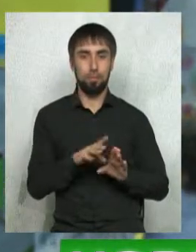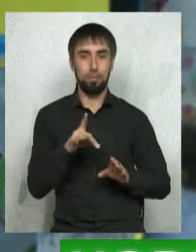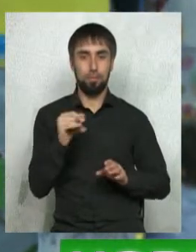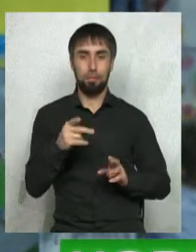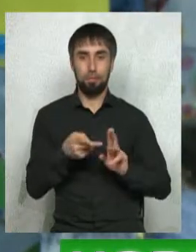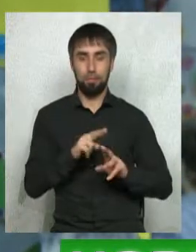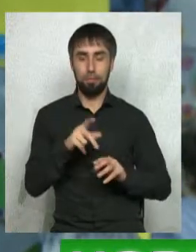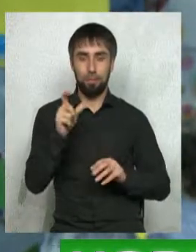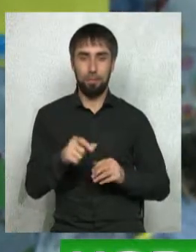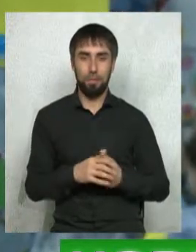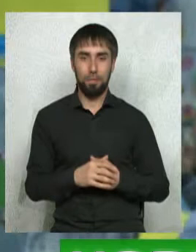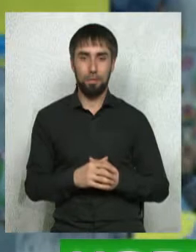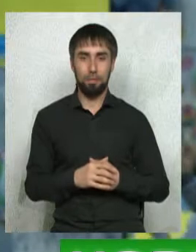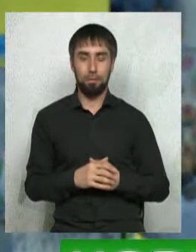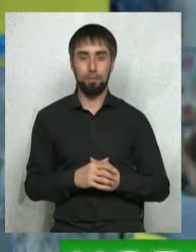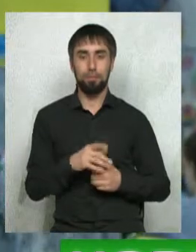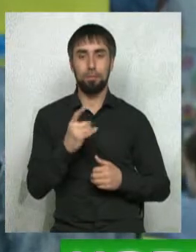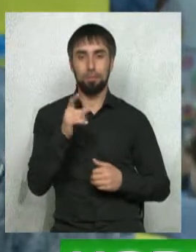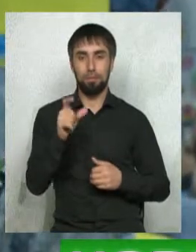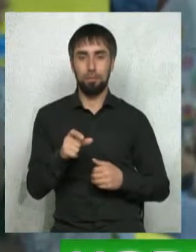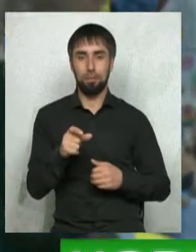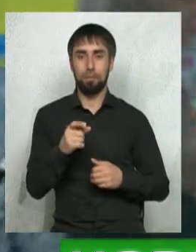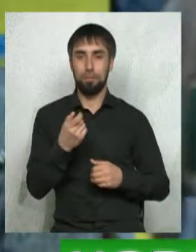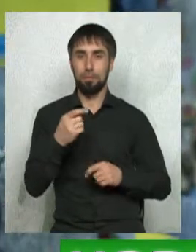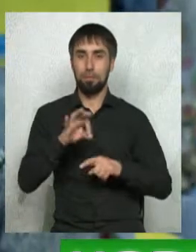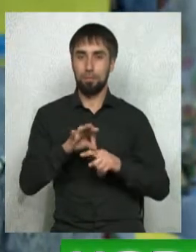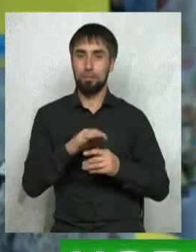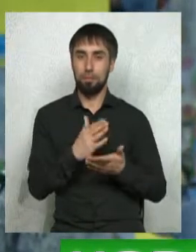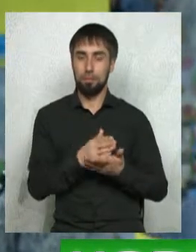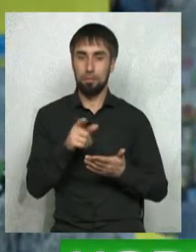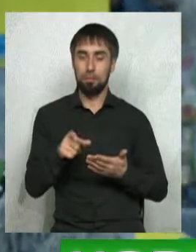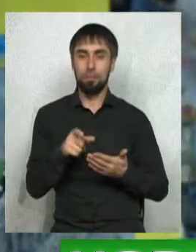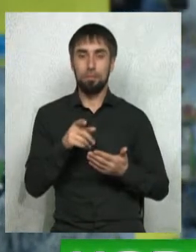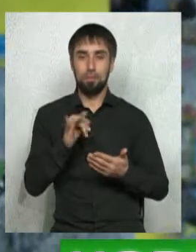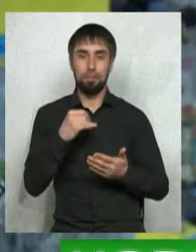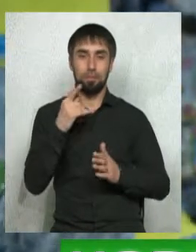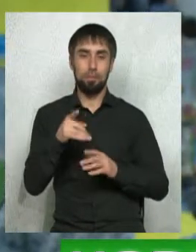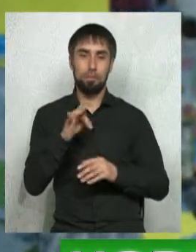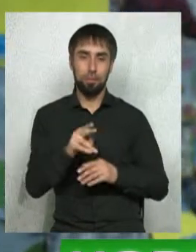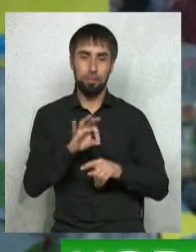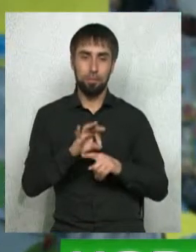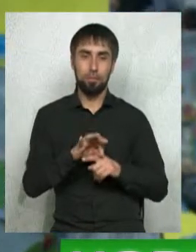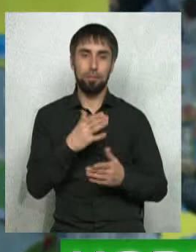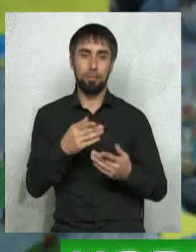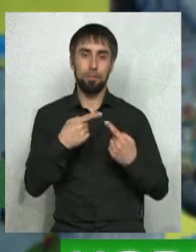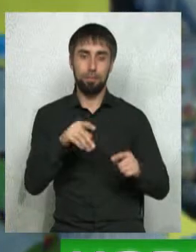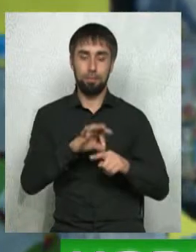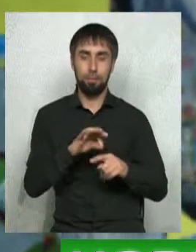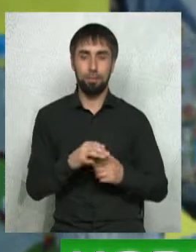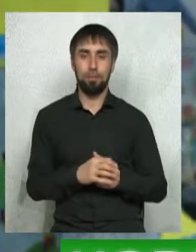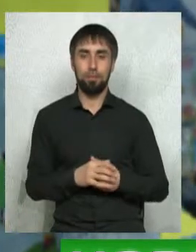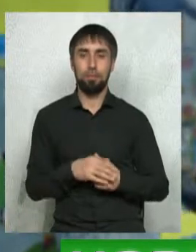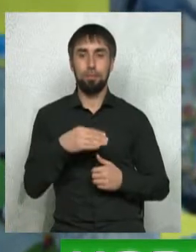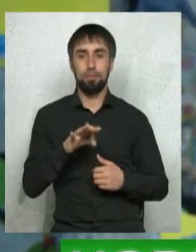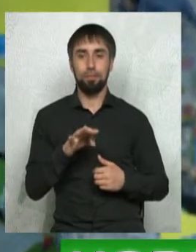это ребенок с какими-то отклонениями, в данном случае это, например, заболевание раком или же другие заболевания,